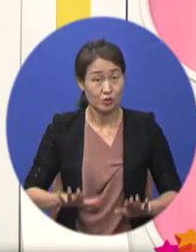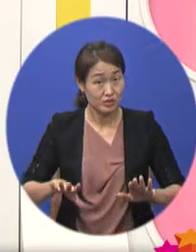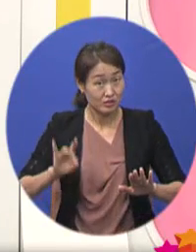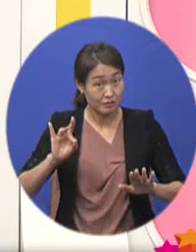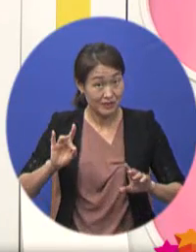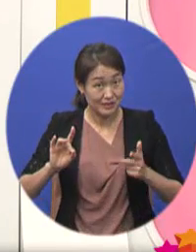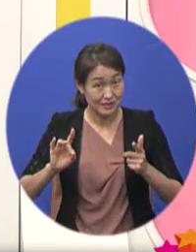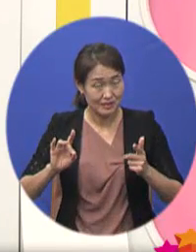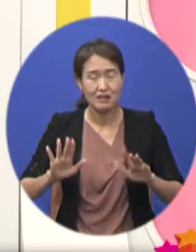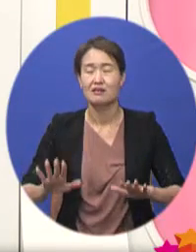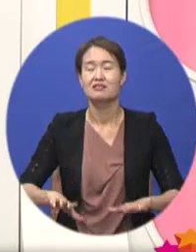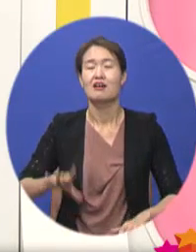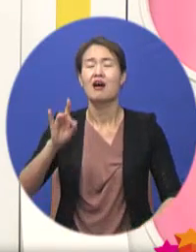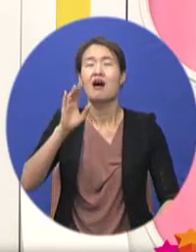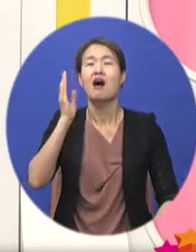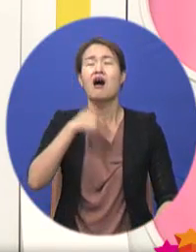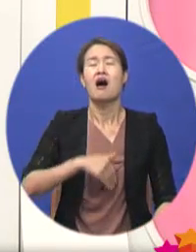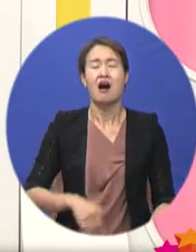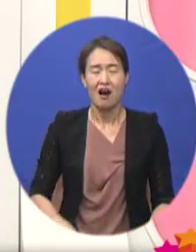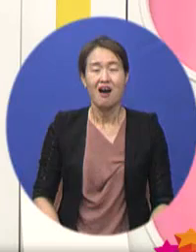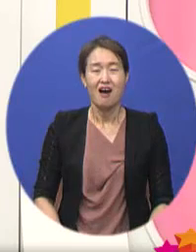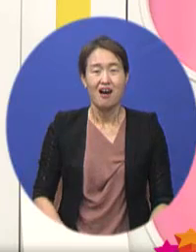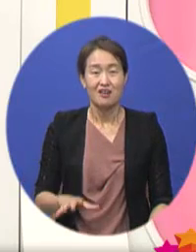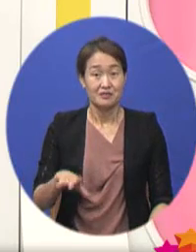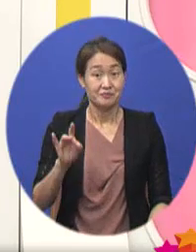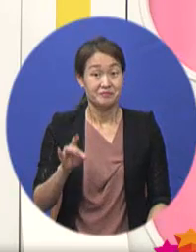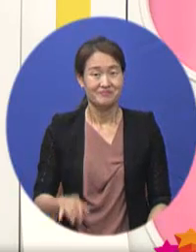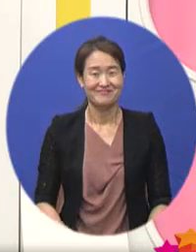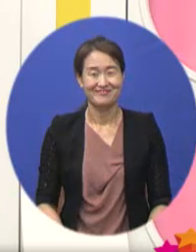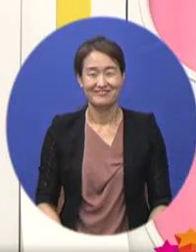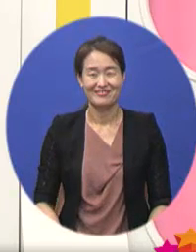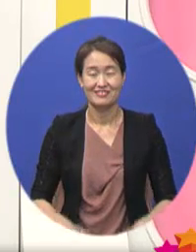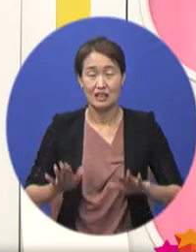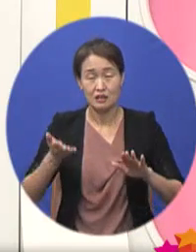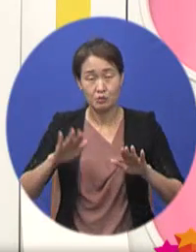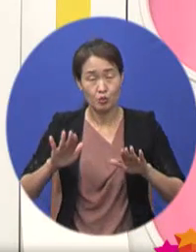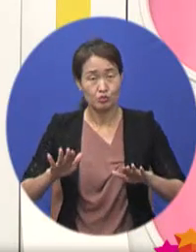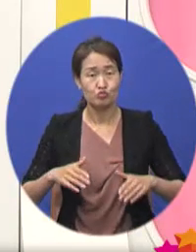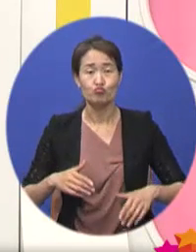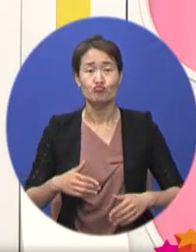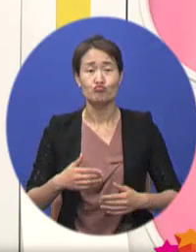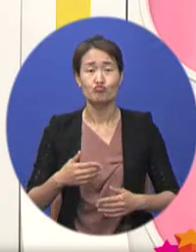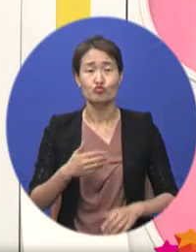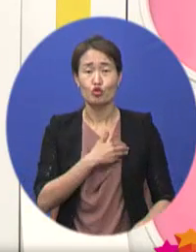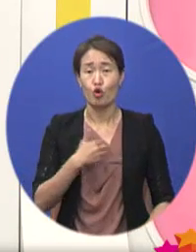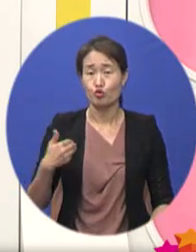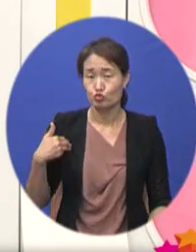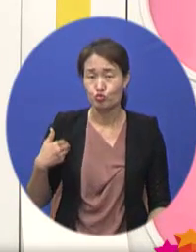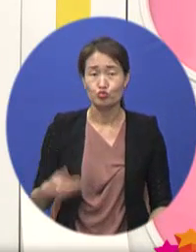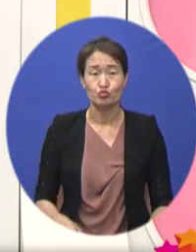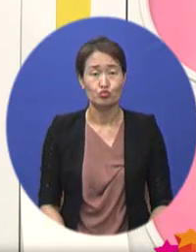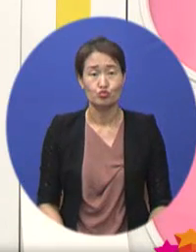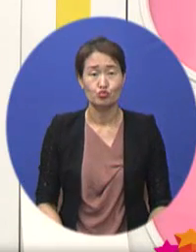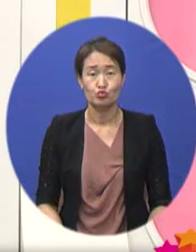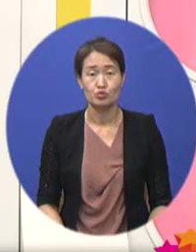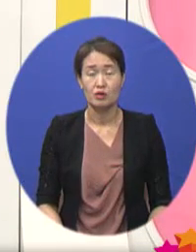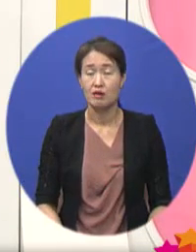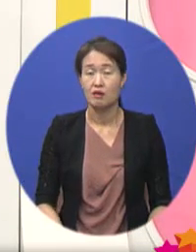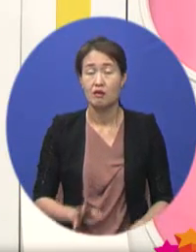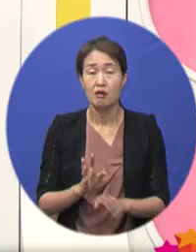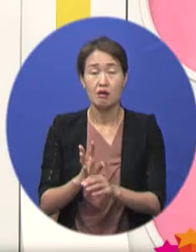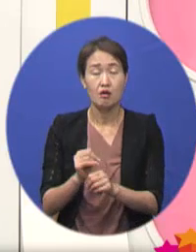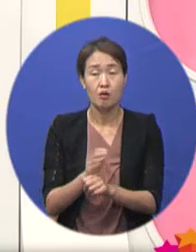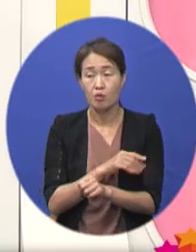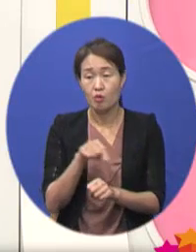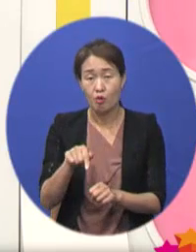아니신가요? 처음입니다. 처음 참여세요? 예. 어, 근데 굉장히 여유가 예. 느껴지십니다. 아, 예. 언제부터 여